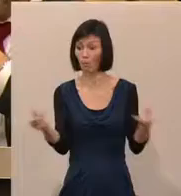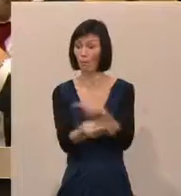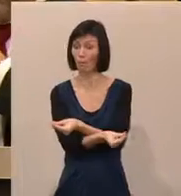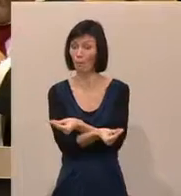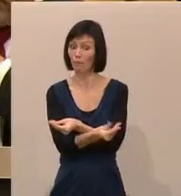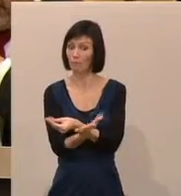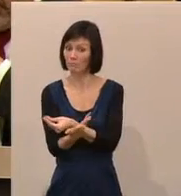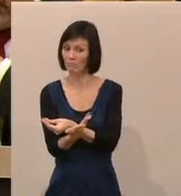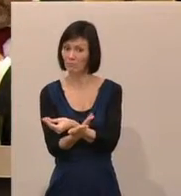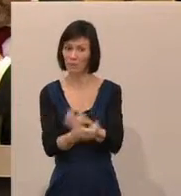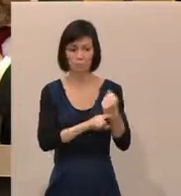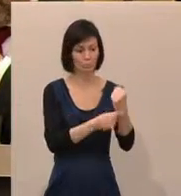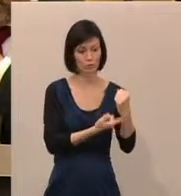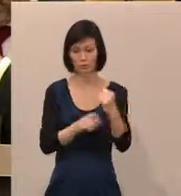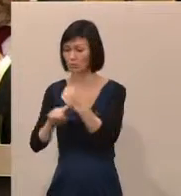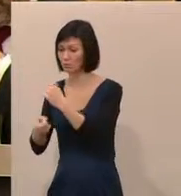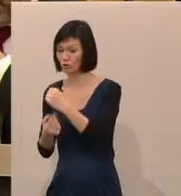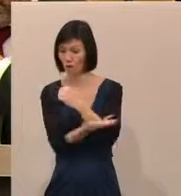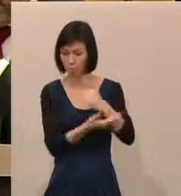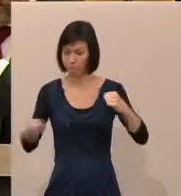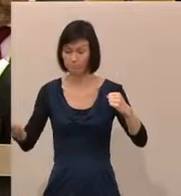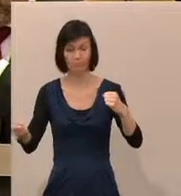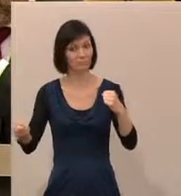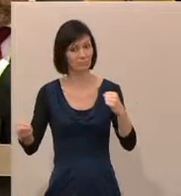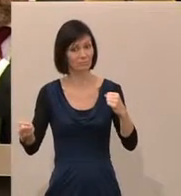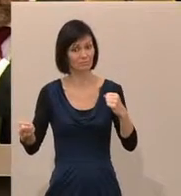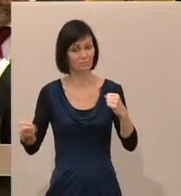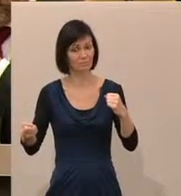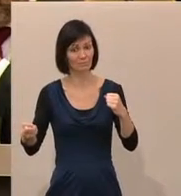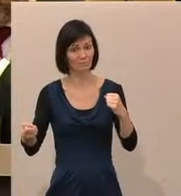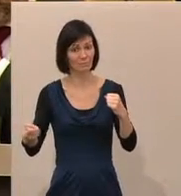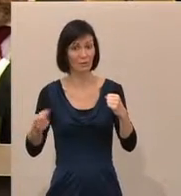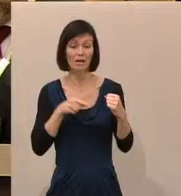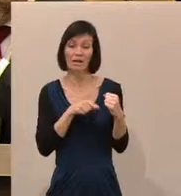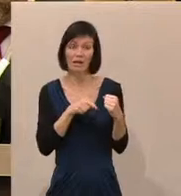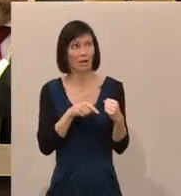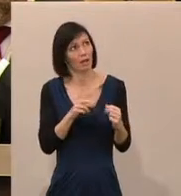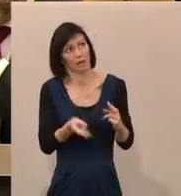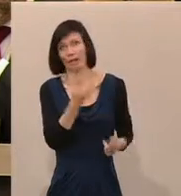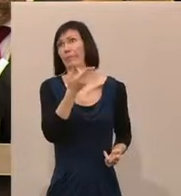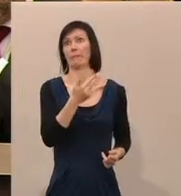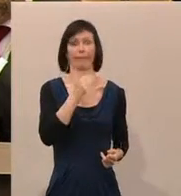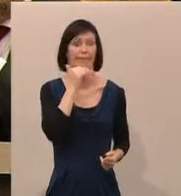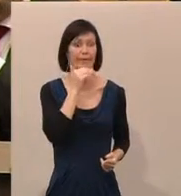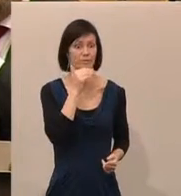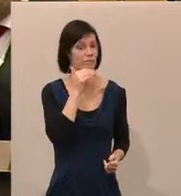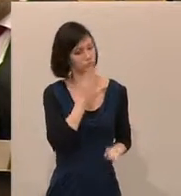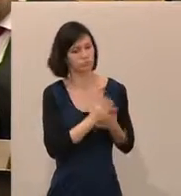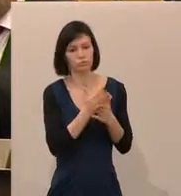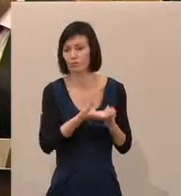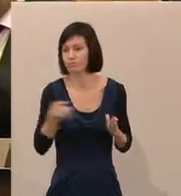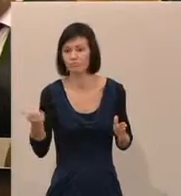einem Topf in den anderen, die dort fehlen und im anderen Topf gerade einmal reichen, dass hier der